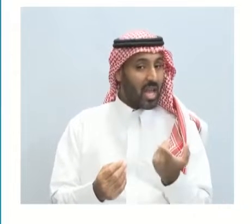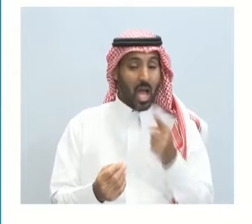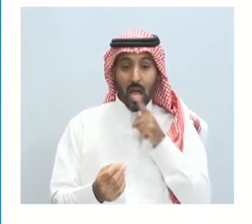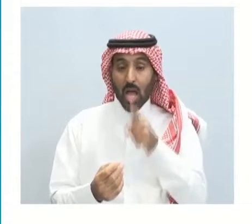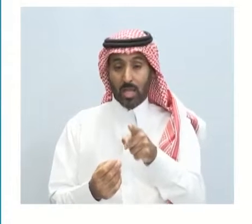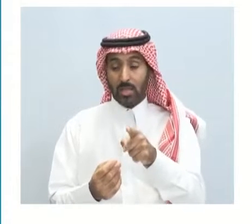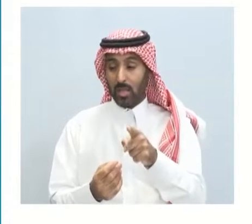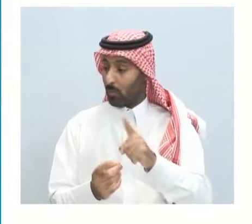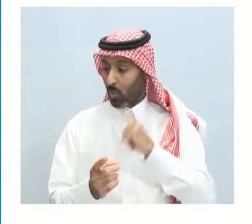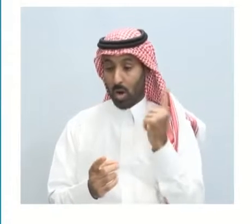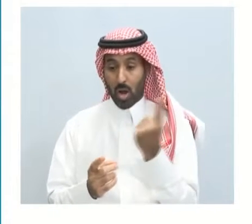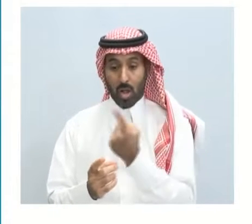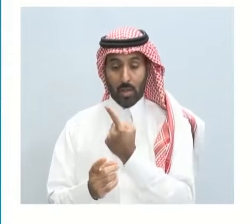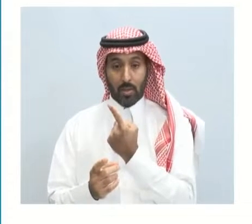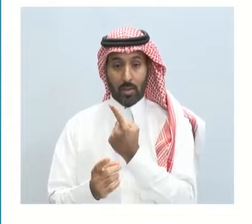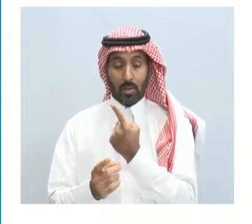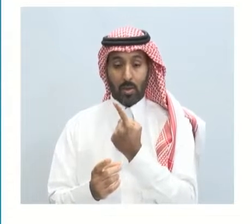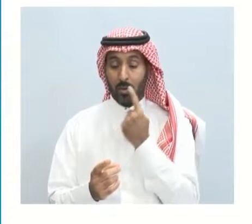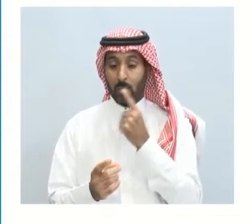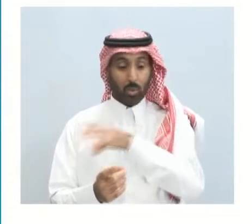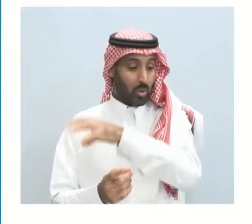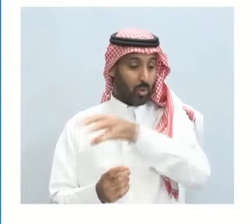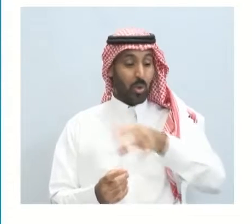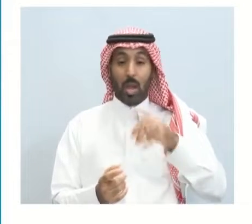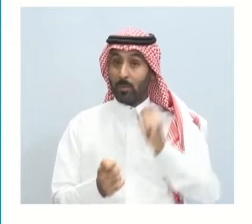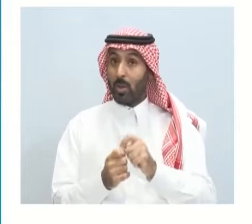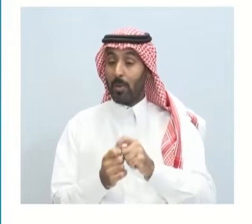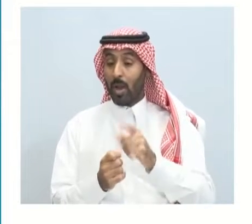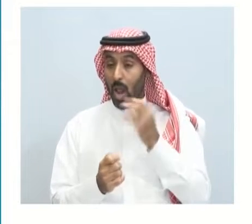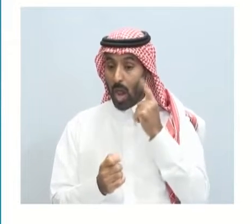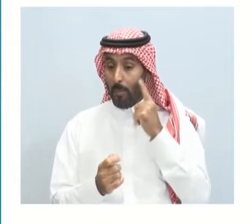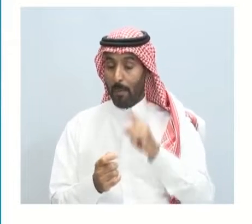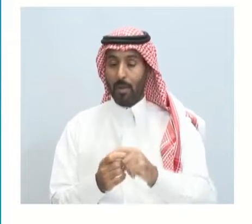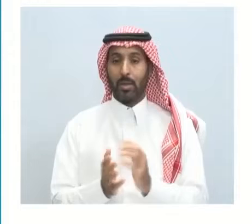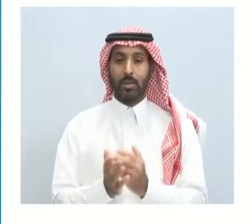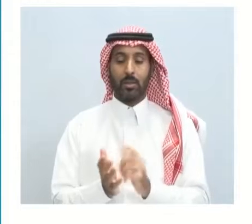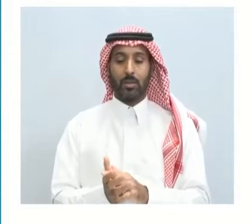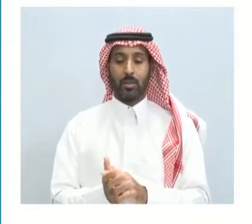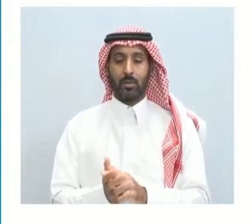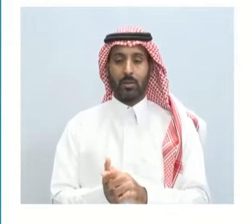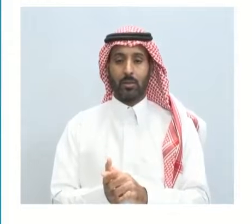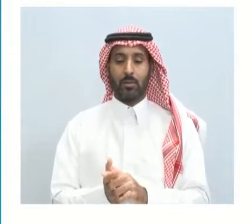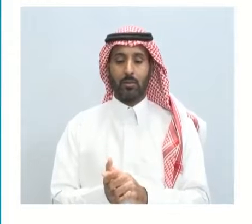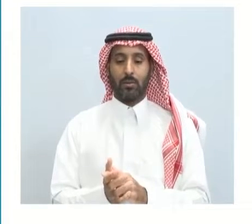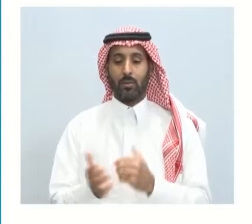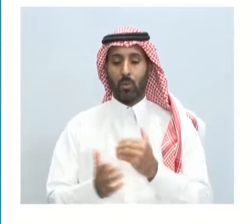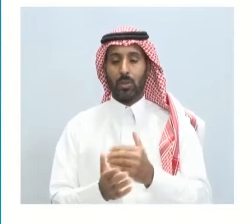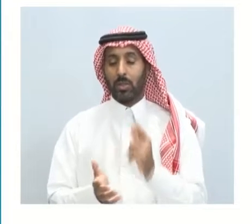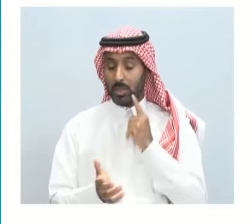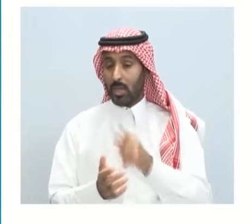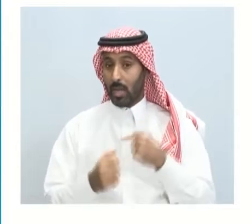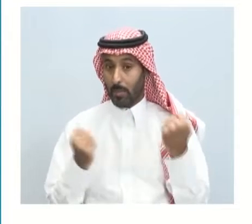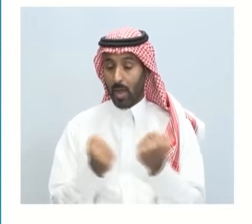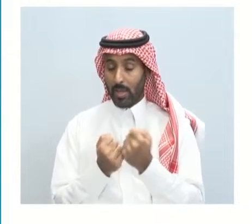انت محاط بمنتجات العلم وتطبيقاته وقد تستخدم تستخدم